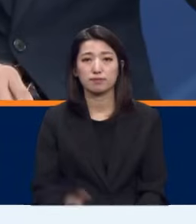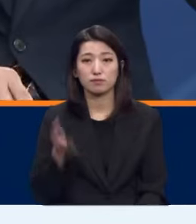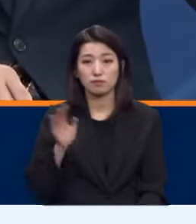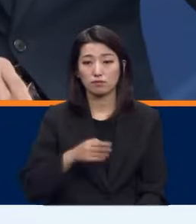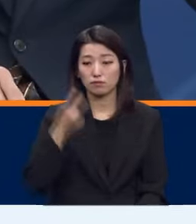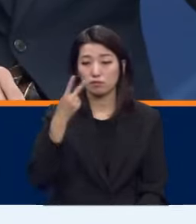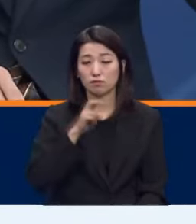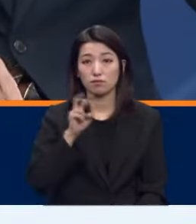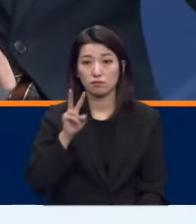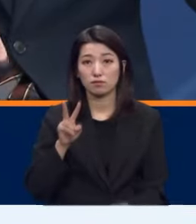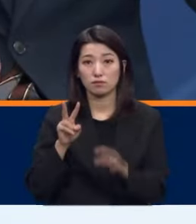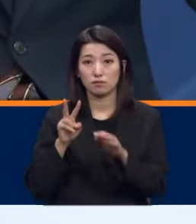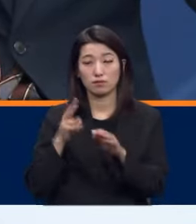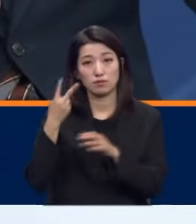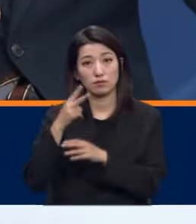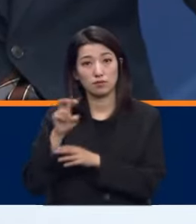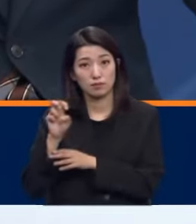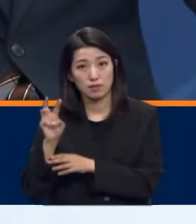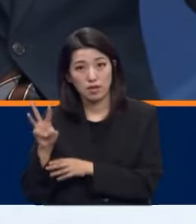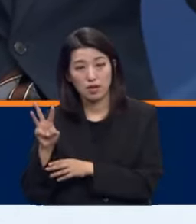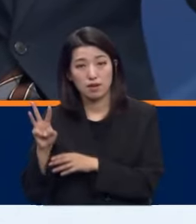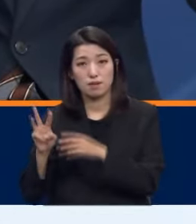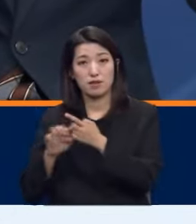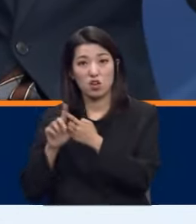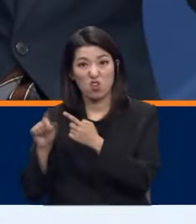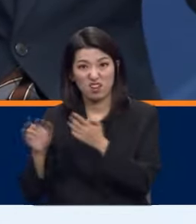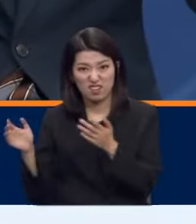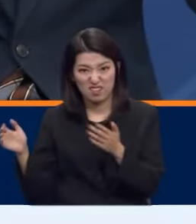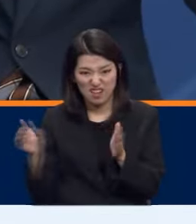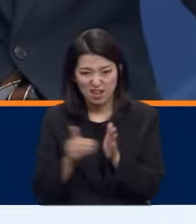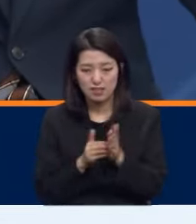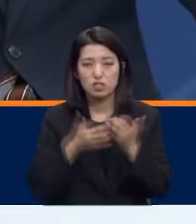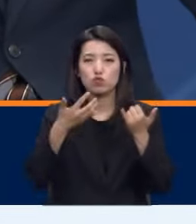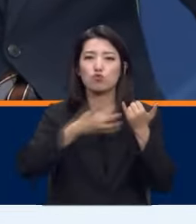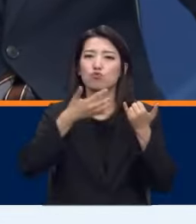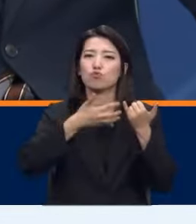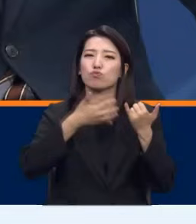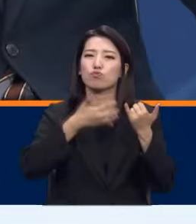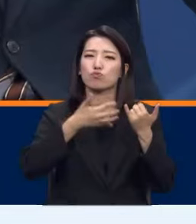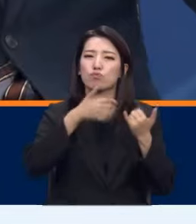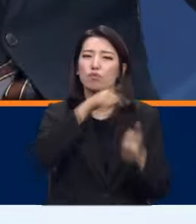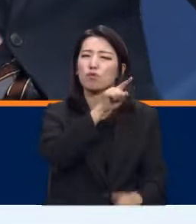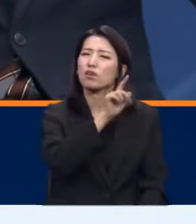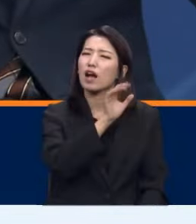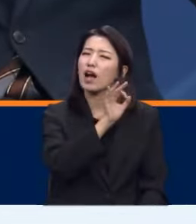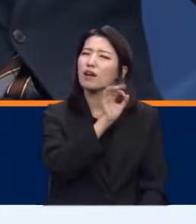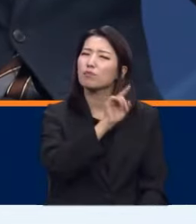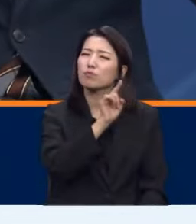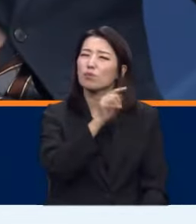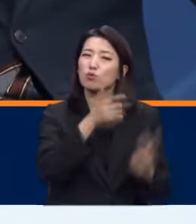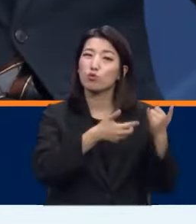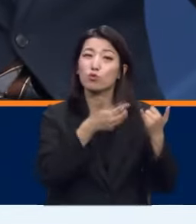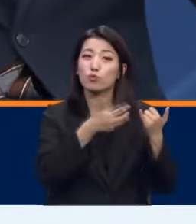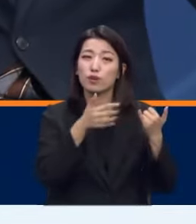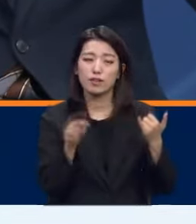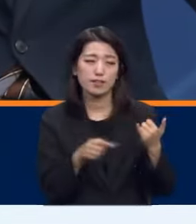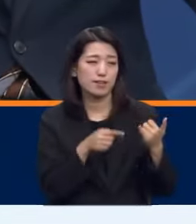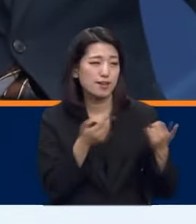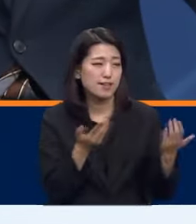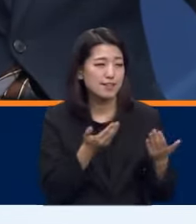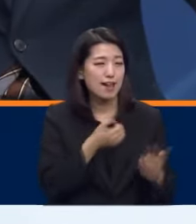2022년도 10월부터 2023년도 1월까지 유튜버에서 그 강모씨 유튜버 강모 씨나 이런 분들하고 이얘기를 계속